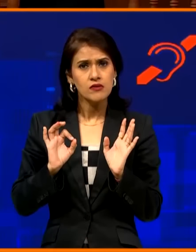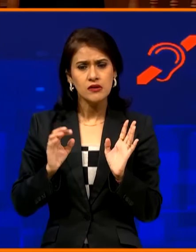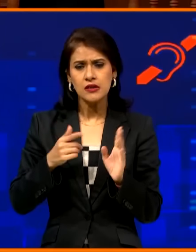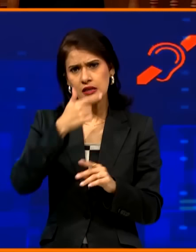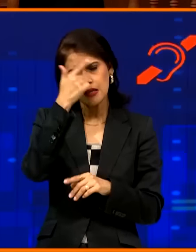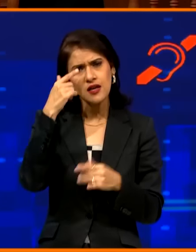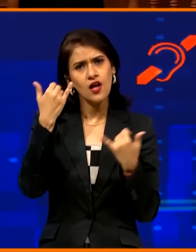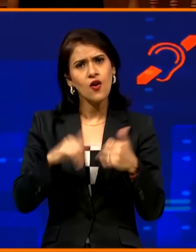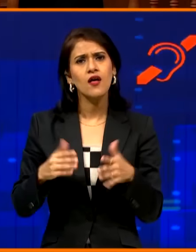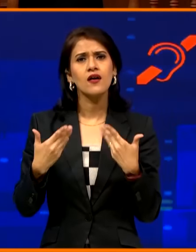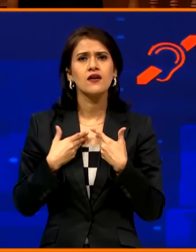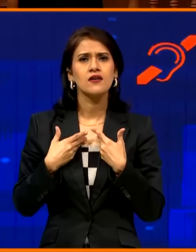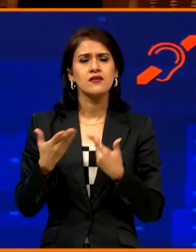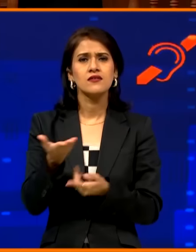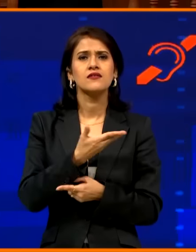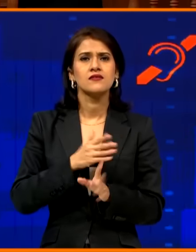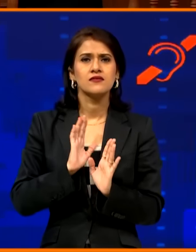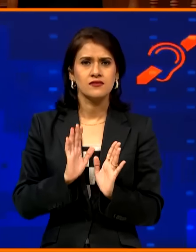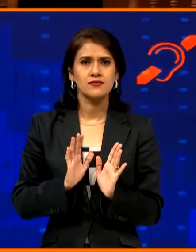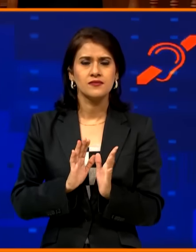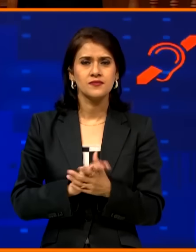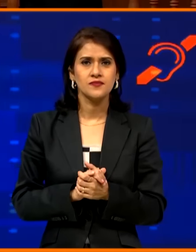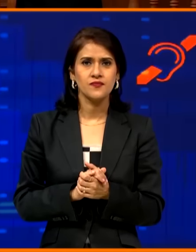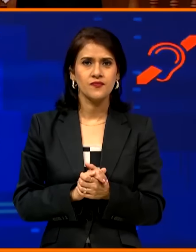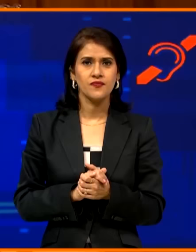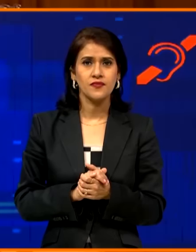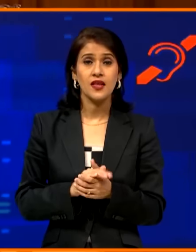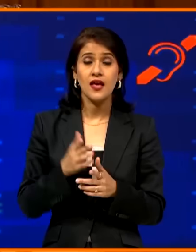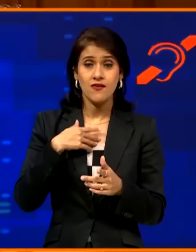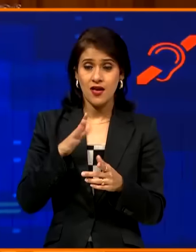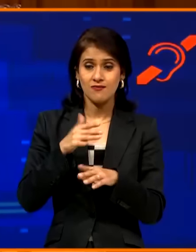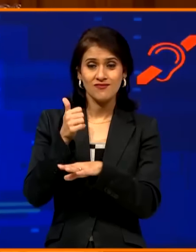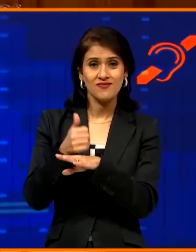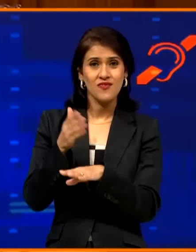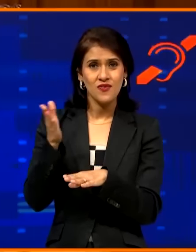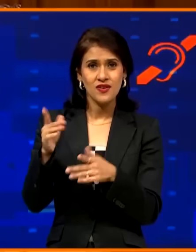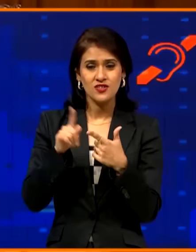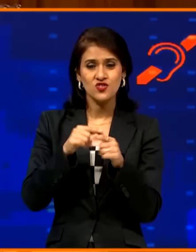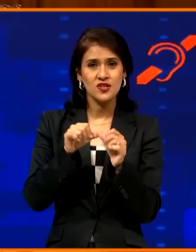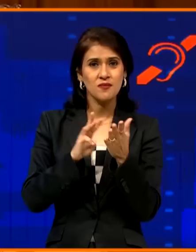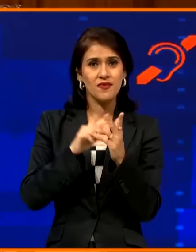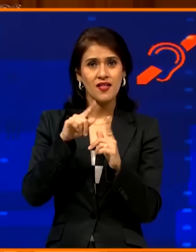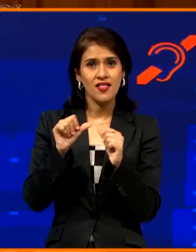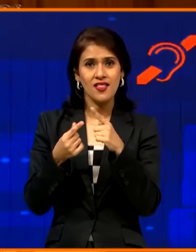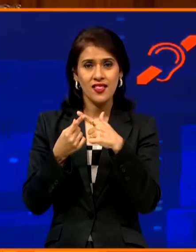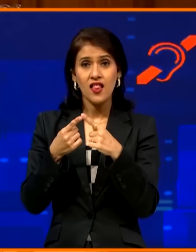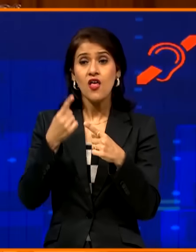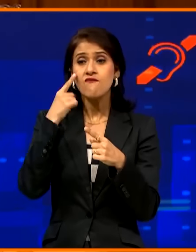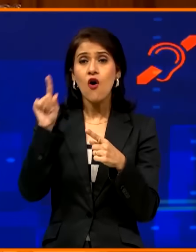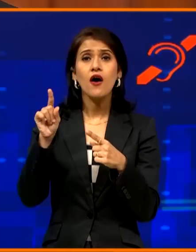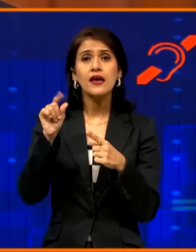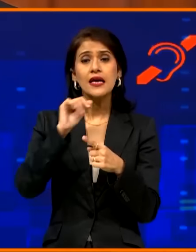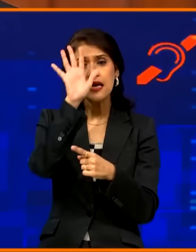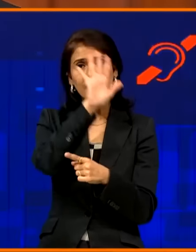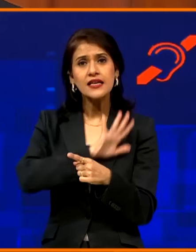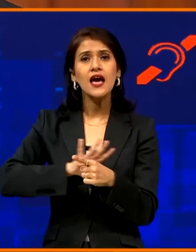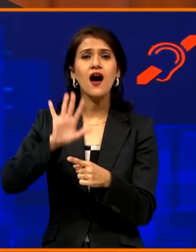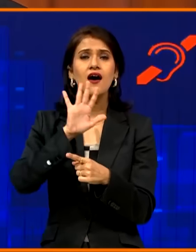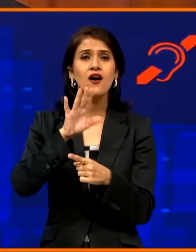होगी तो हम अगर जमीयत उलमा हिंद में बैठे हुए हैं तो हम मुल्क के लिए बैठे हुए हैं जब आप मान रहे हैं कि